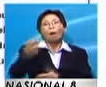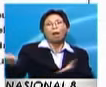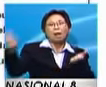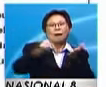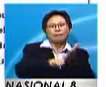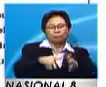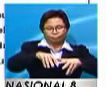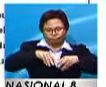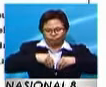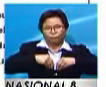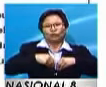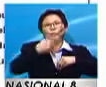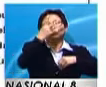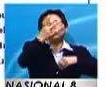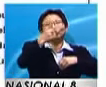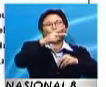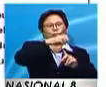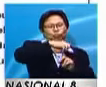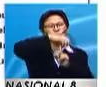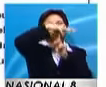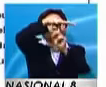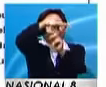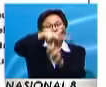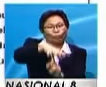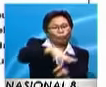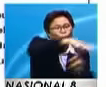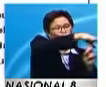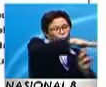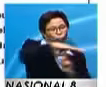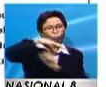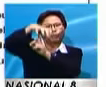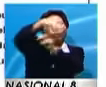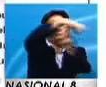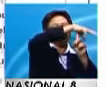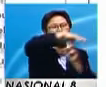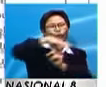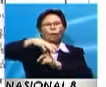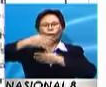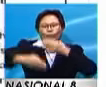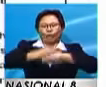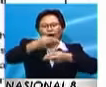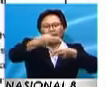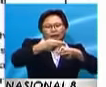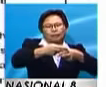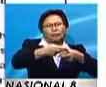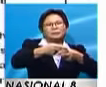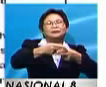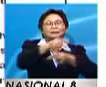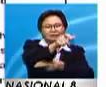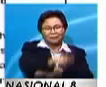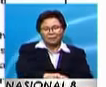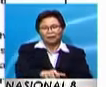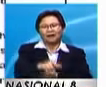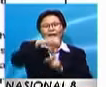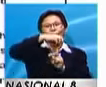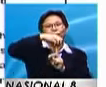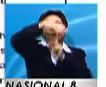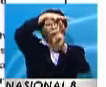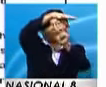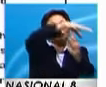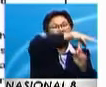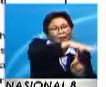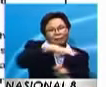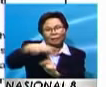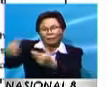Laporan diterima berhubung dua buah paraglider Jungle lega lega di ruang udara semasa proses penamaan calon harga ide berkenaan